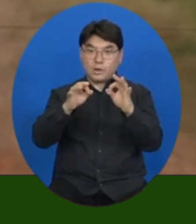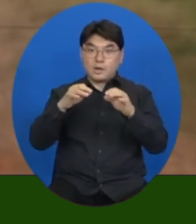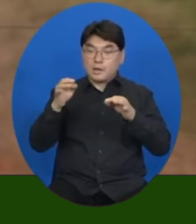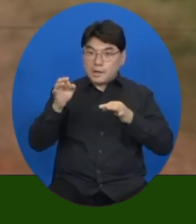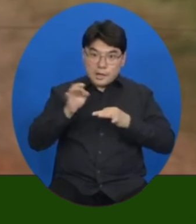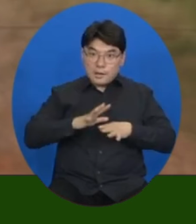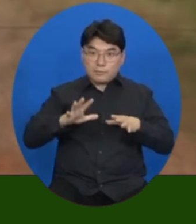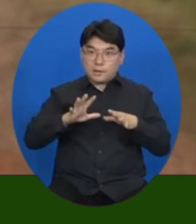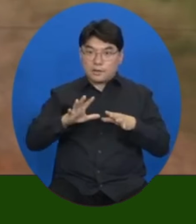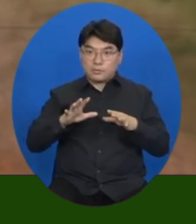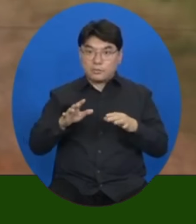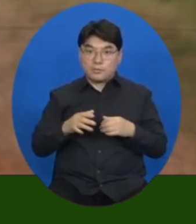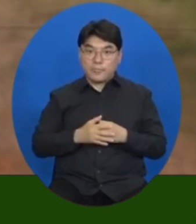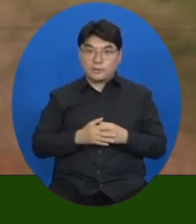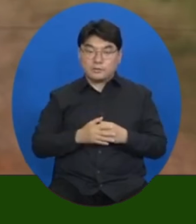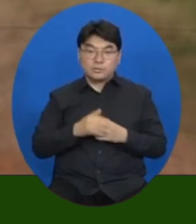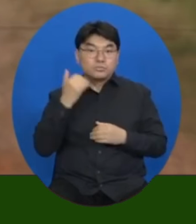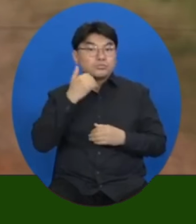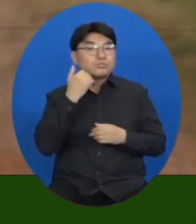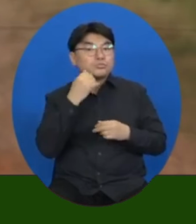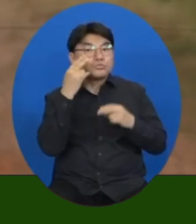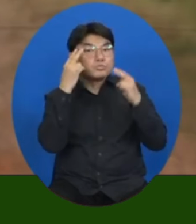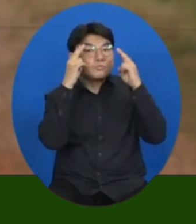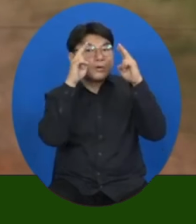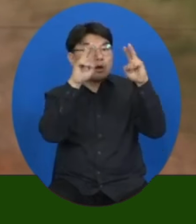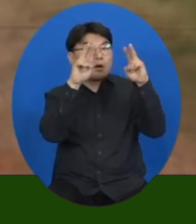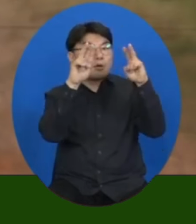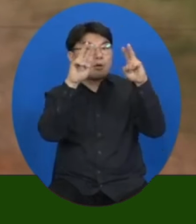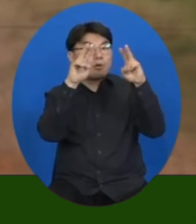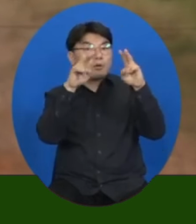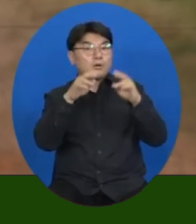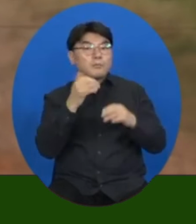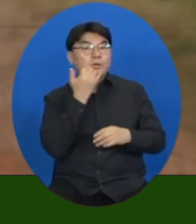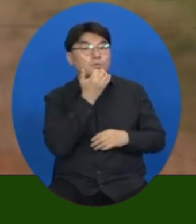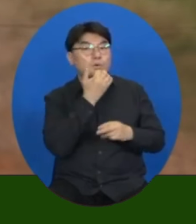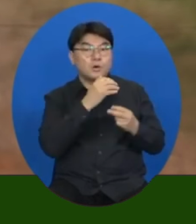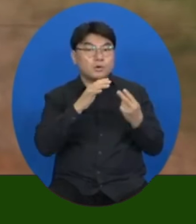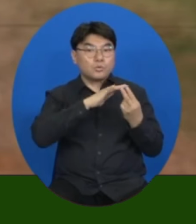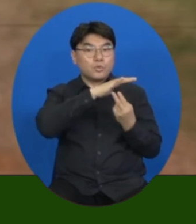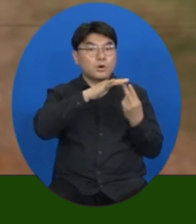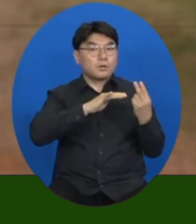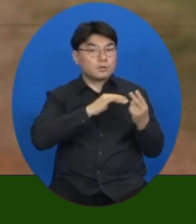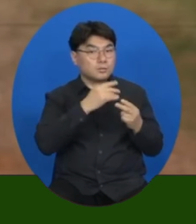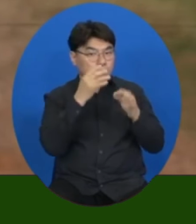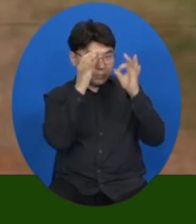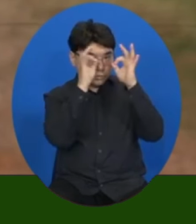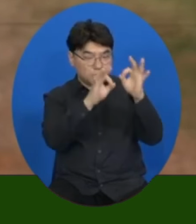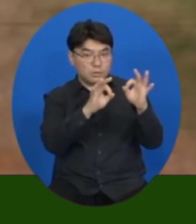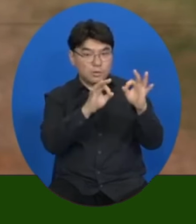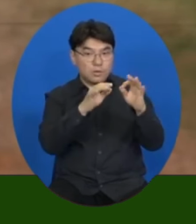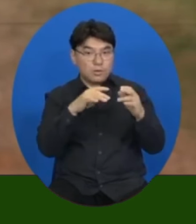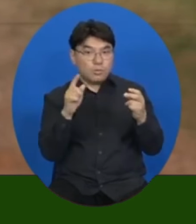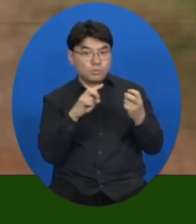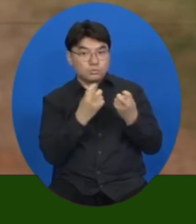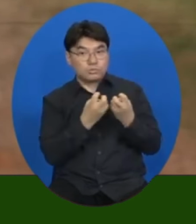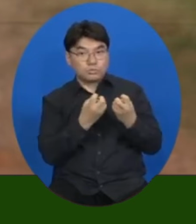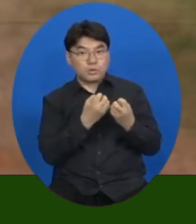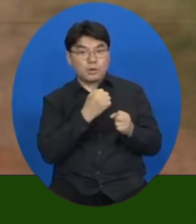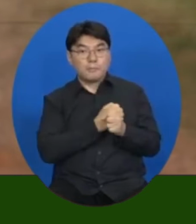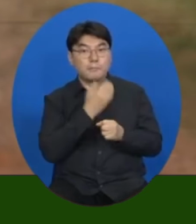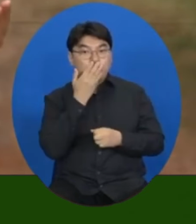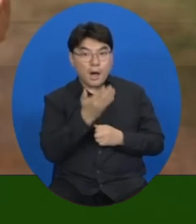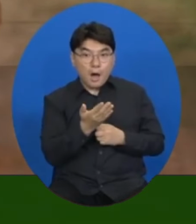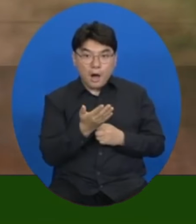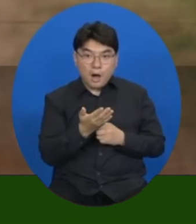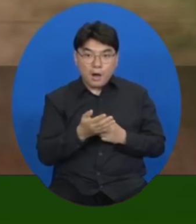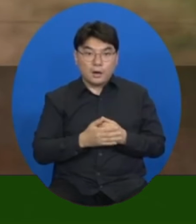놀라면서 그러면서 누구를 주목하면 바로 베드로와 원을 주목합니다 어떻게 저들이 그런 일을 행할 수 있었을까